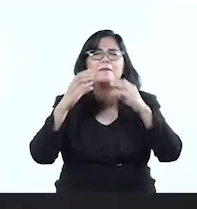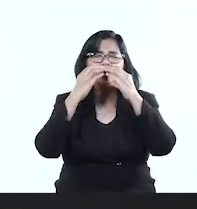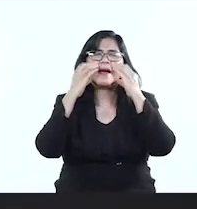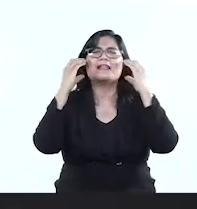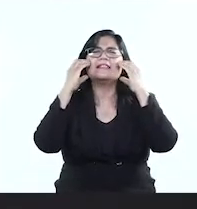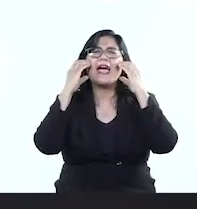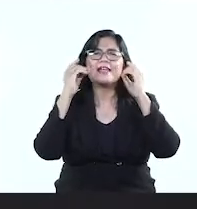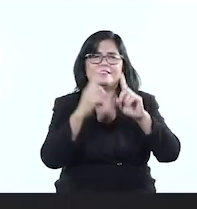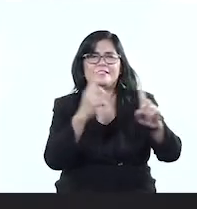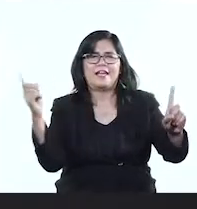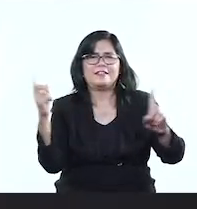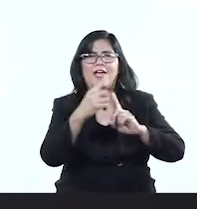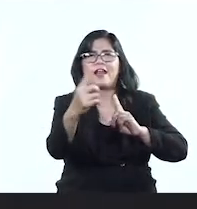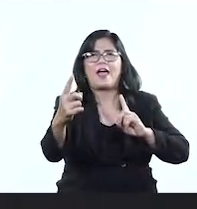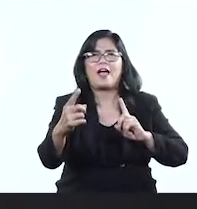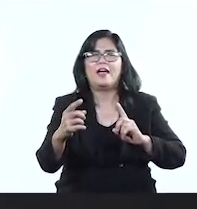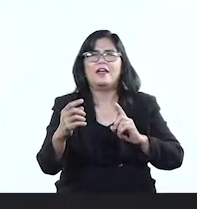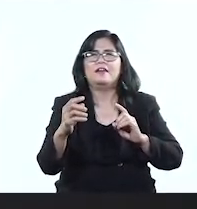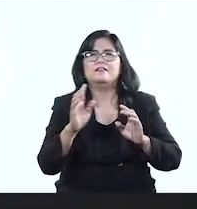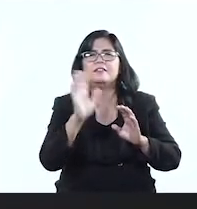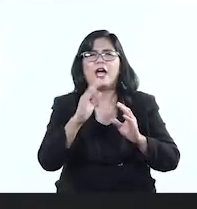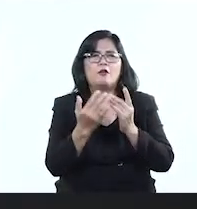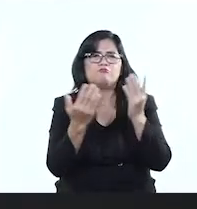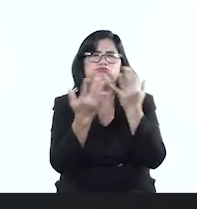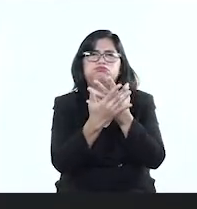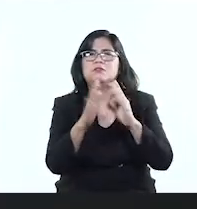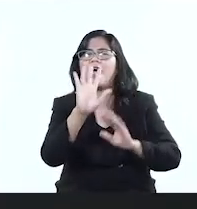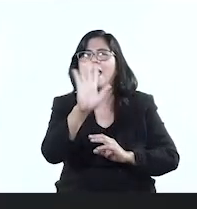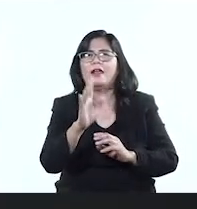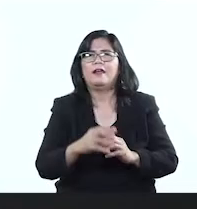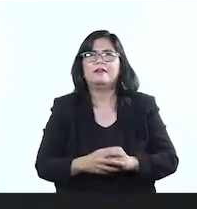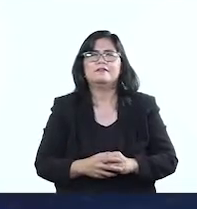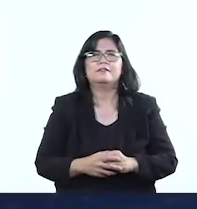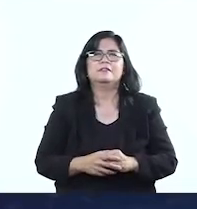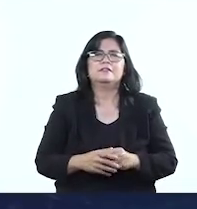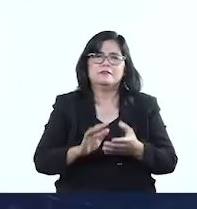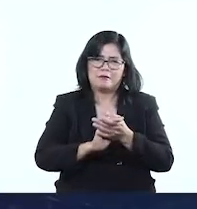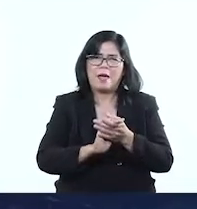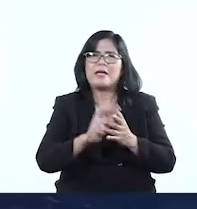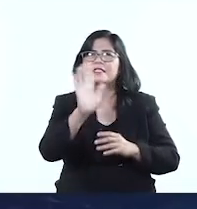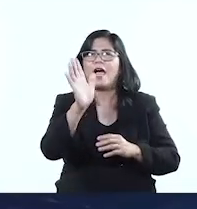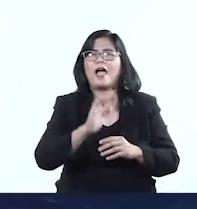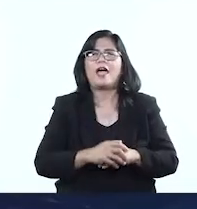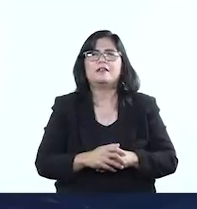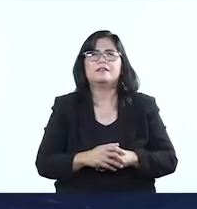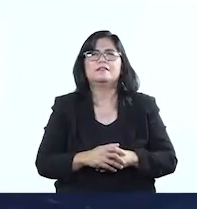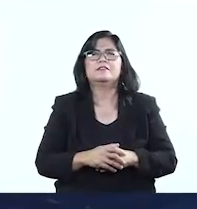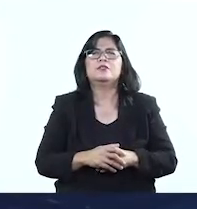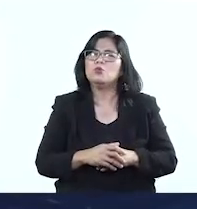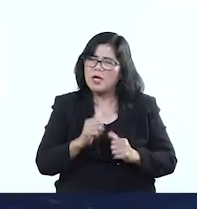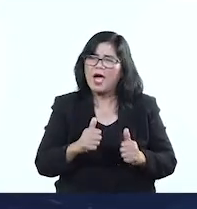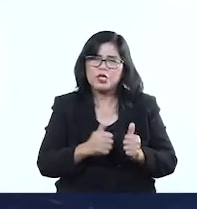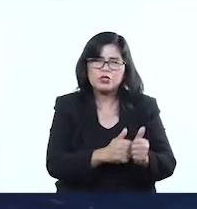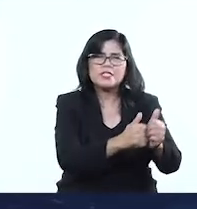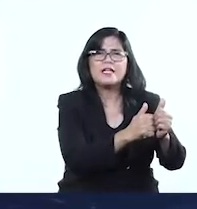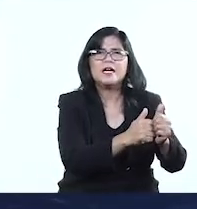cuci tangan menghindari kerumunan mencoba deh semua sepakat setuju lagu The jangan bikin gaduh makin Surga Dunia makin lama